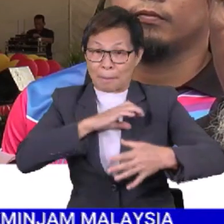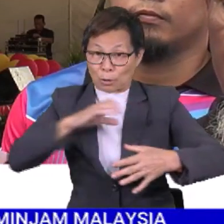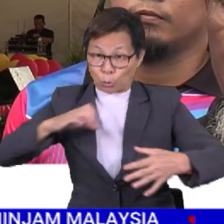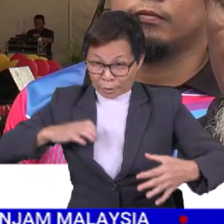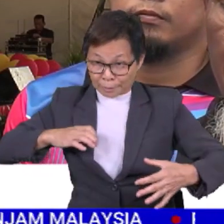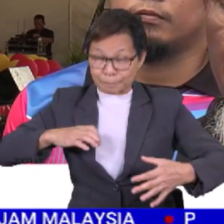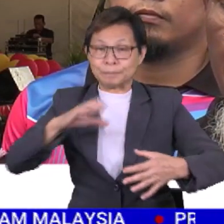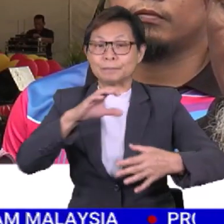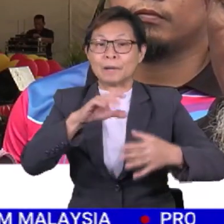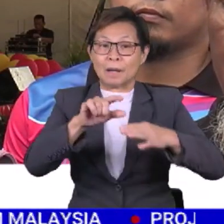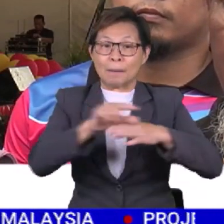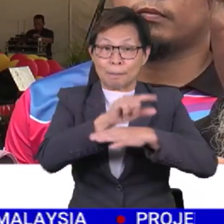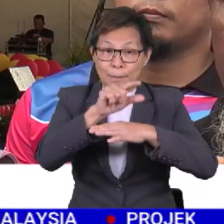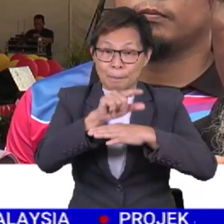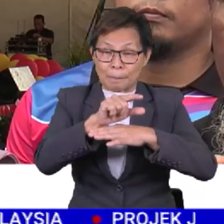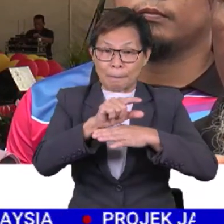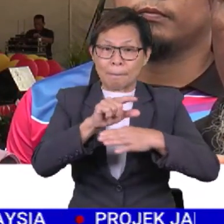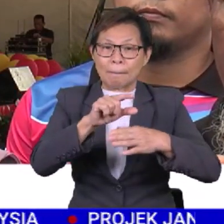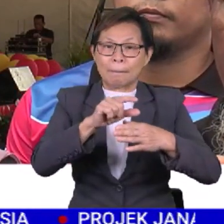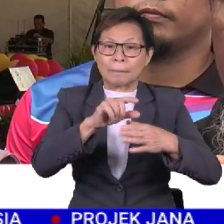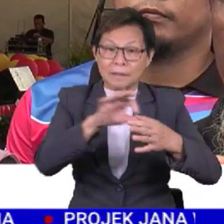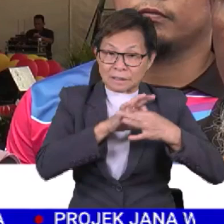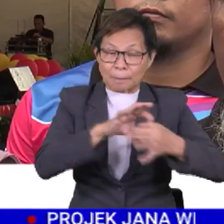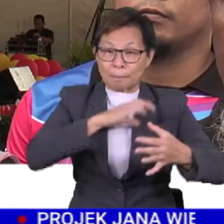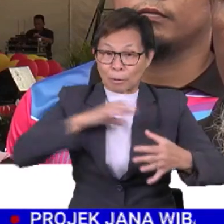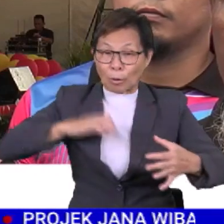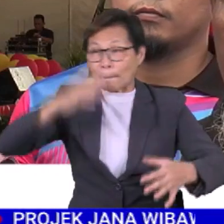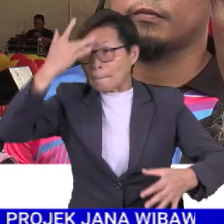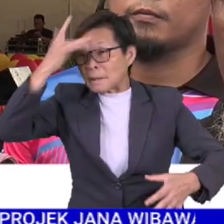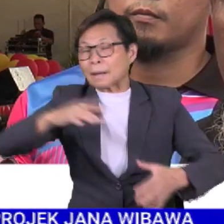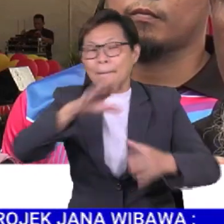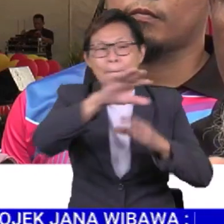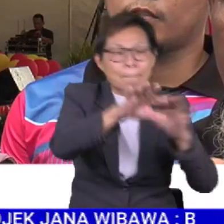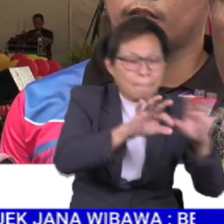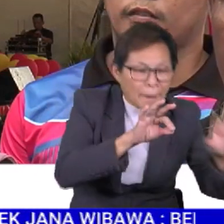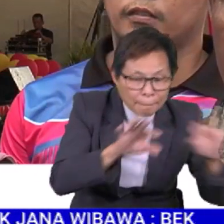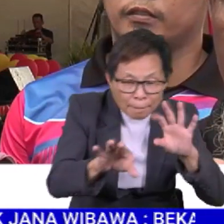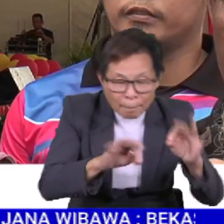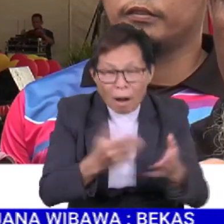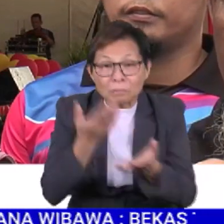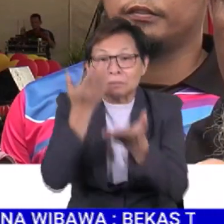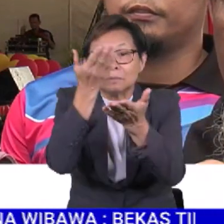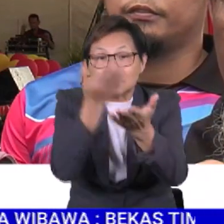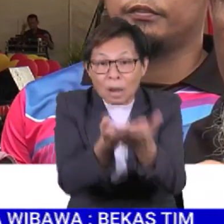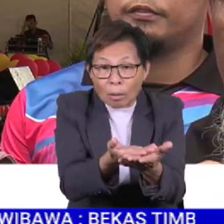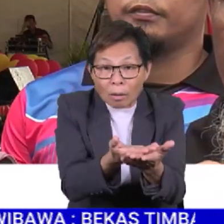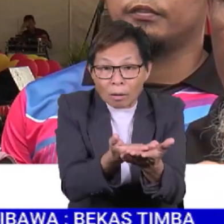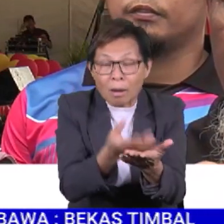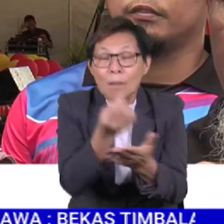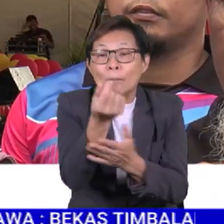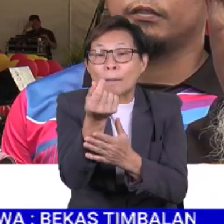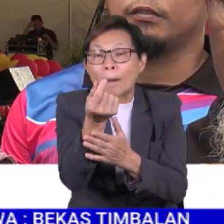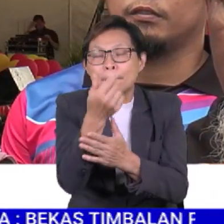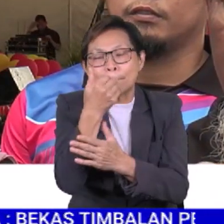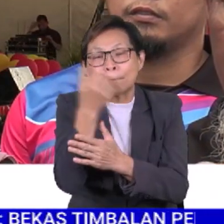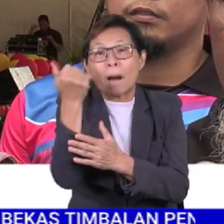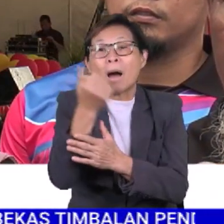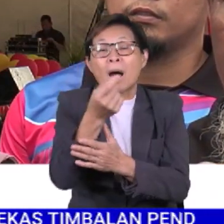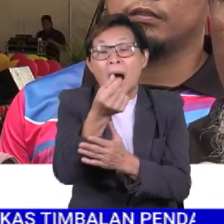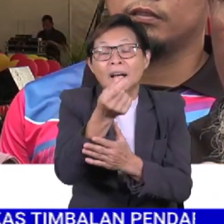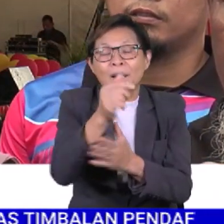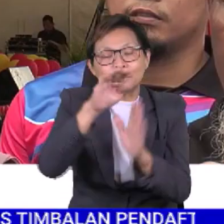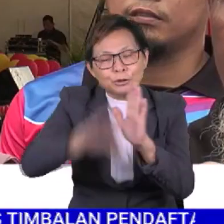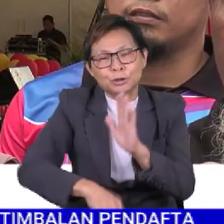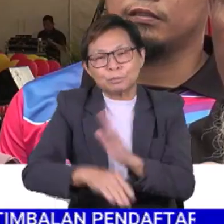mereka menjadi pengguna arif, pengguna bijak, memilih barang-barang yang menawarkan harga yang terbaik